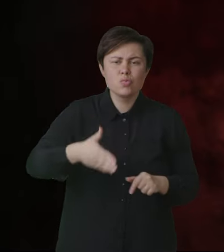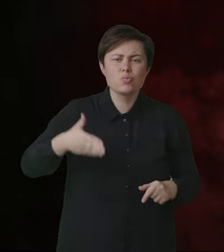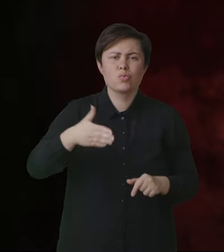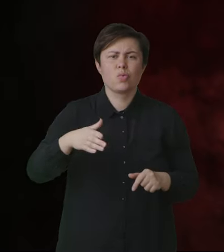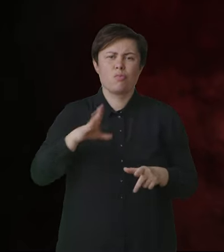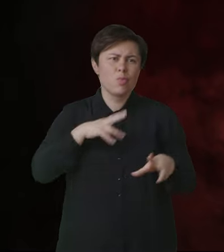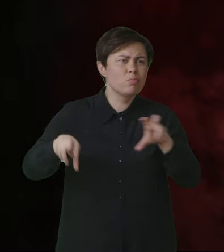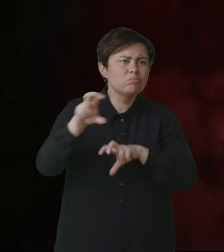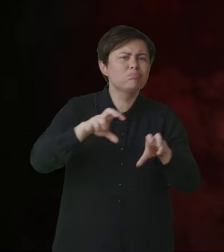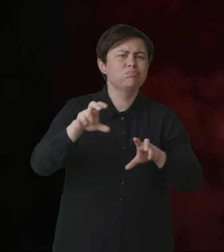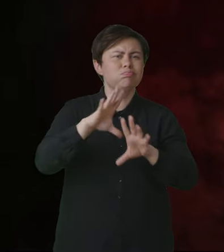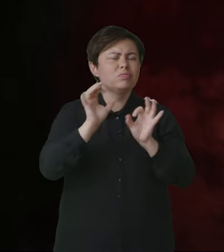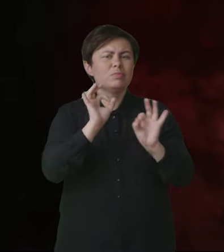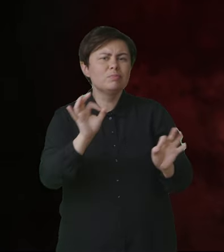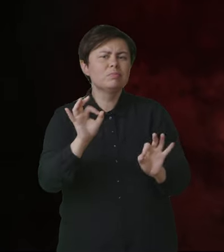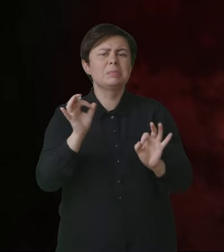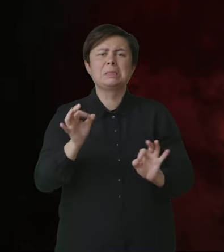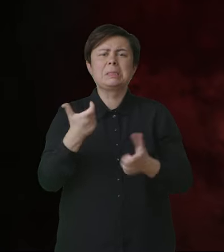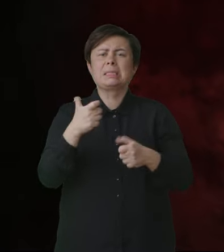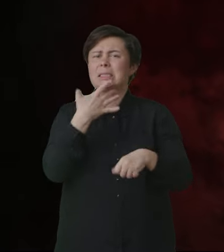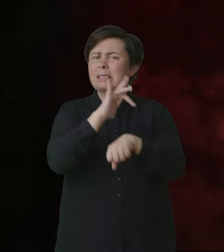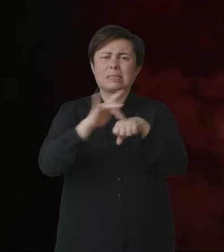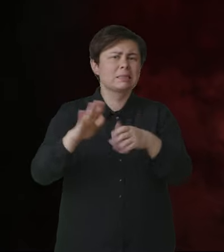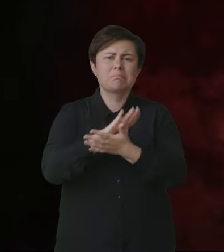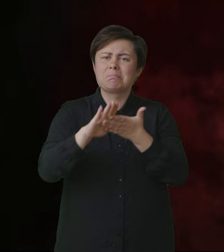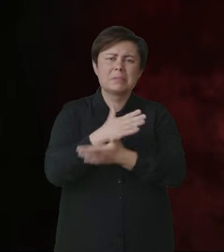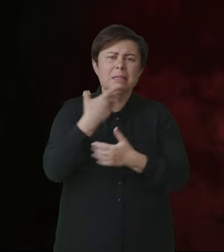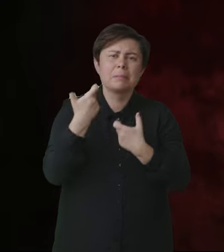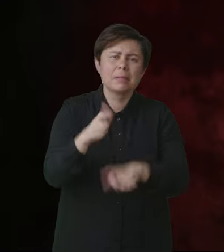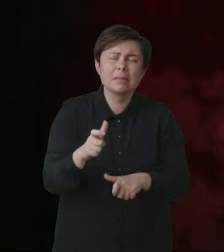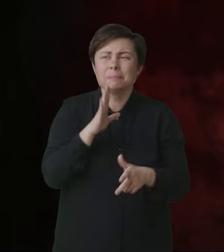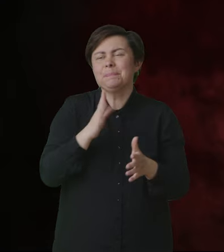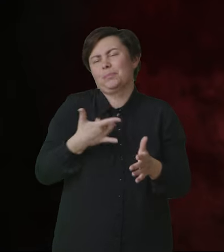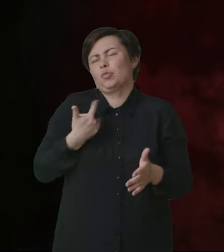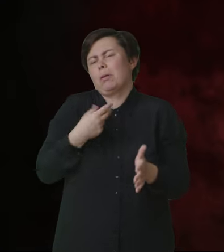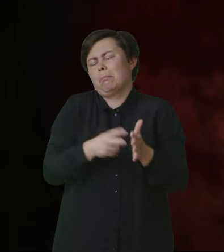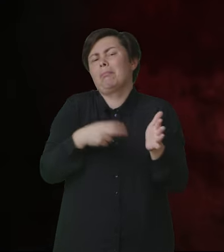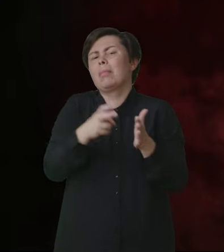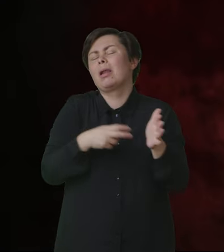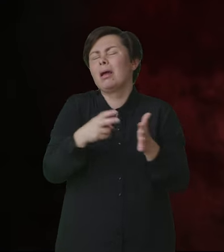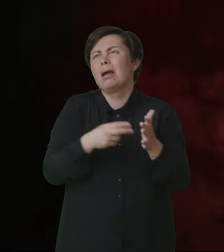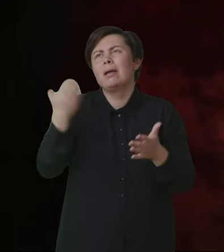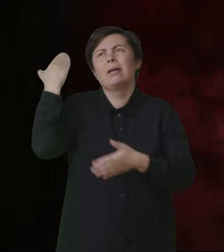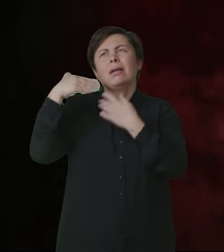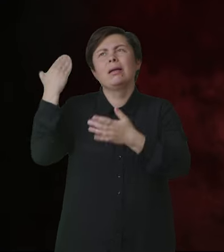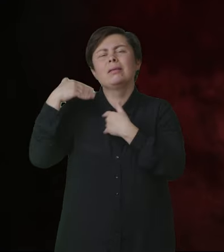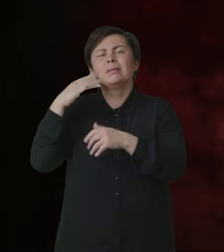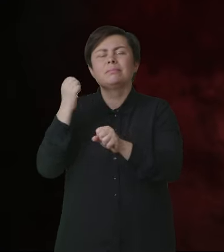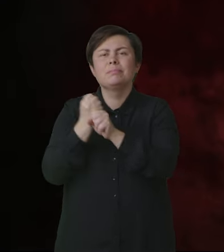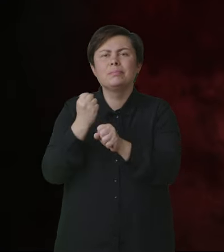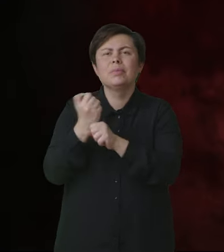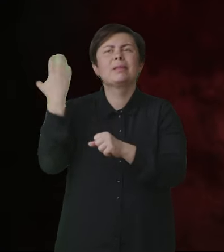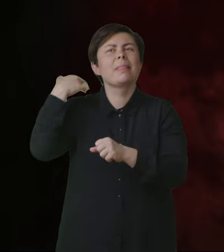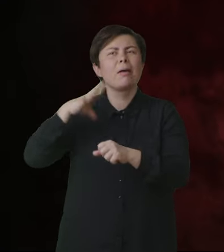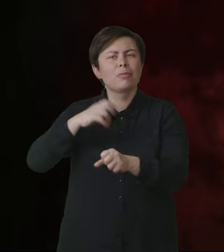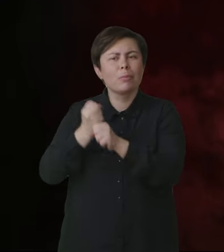i tego. Nie ma dzisiaj nic. No, brakuje tych starych, no, pracy. Tam, gdzie